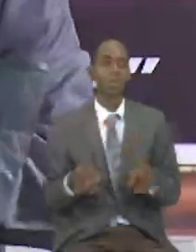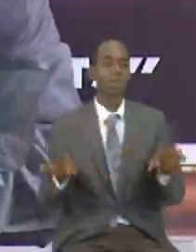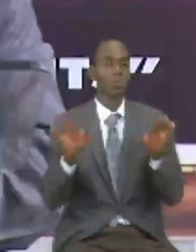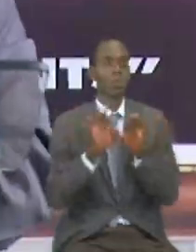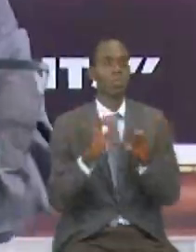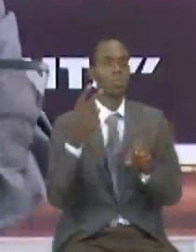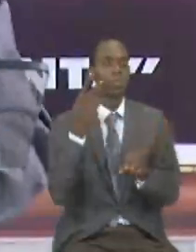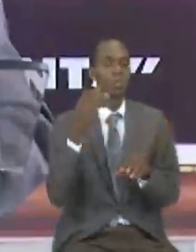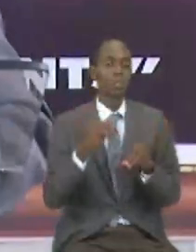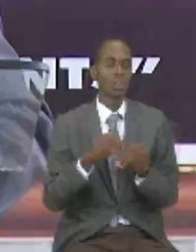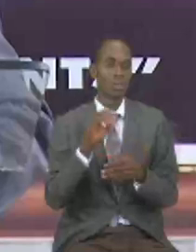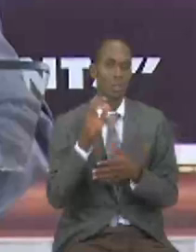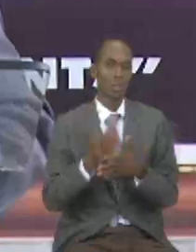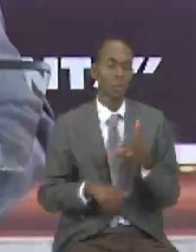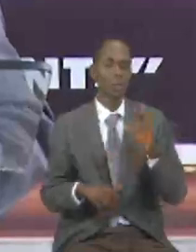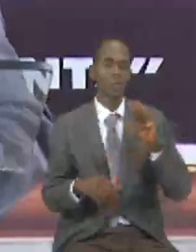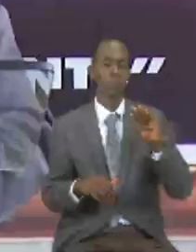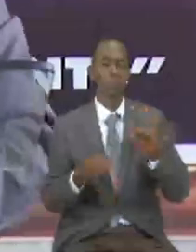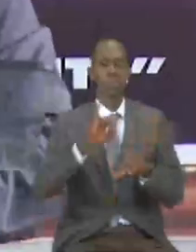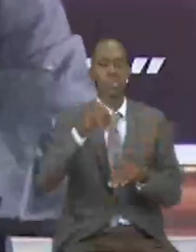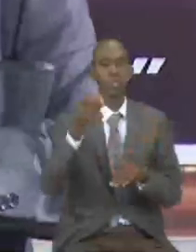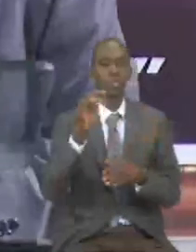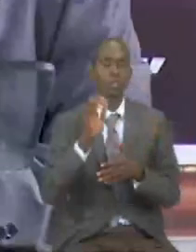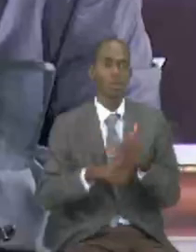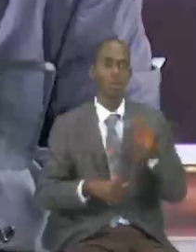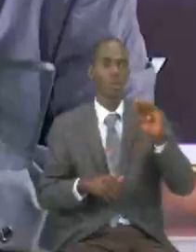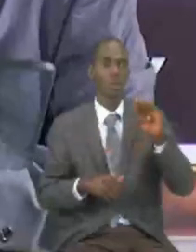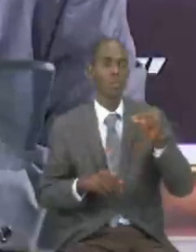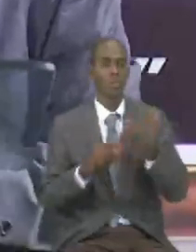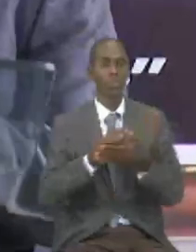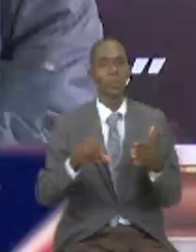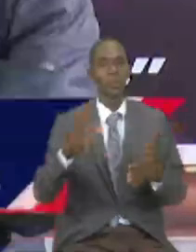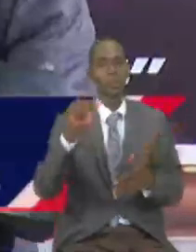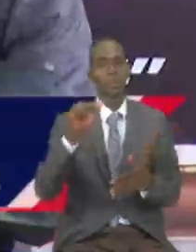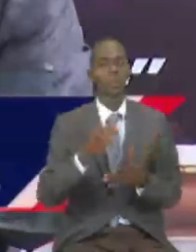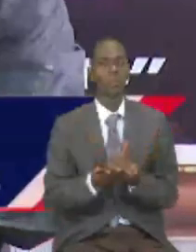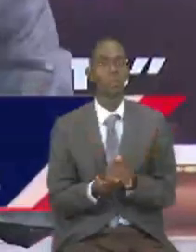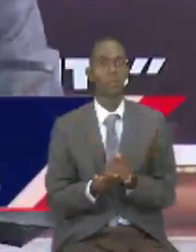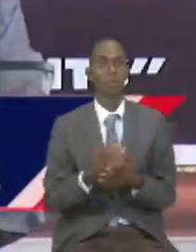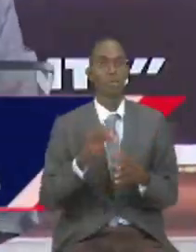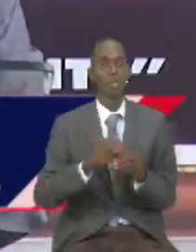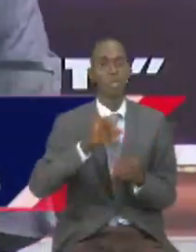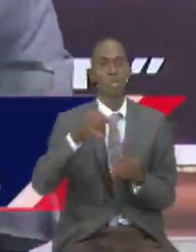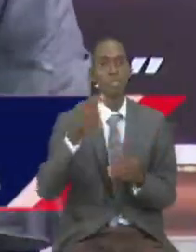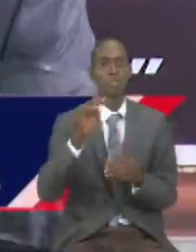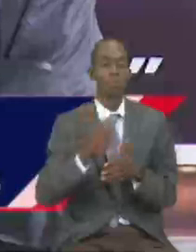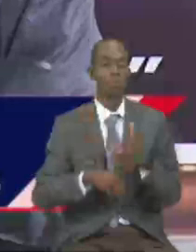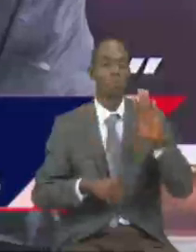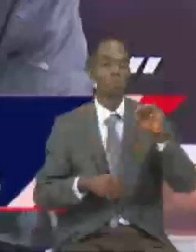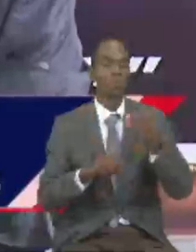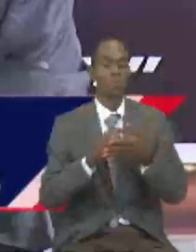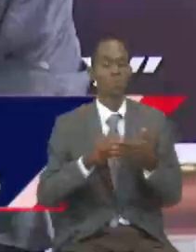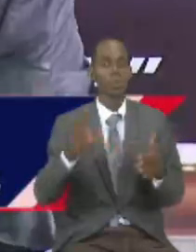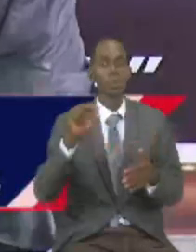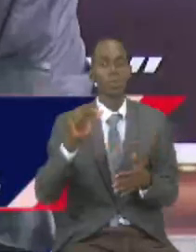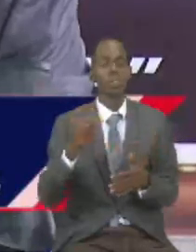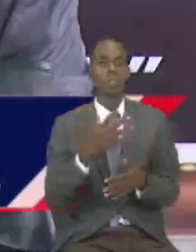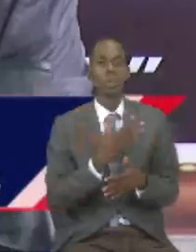importante. Voyons, Jean chapitre 14. Puis le verset 13, Jean 14,